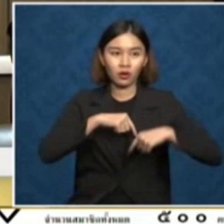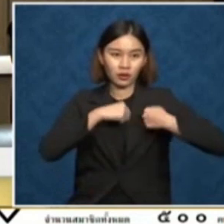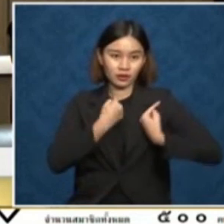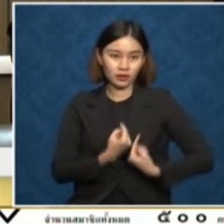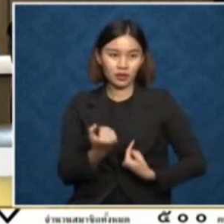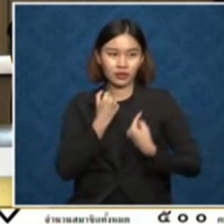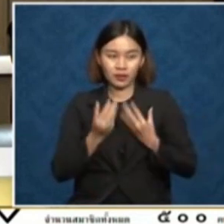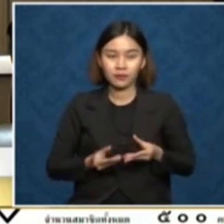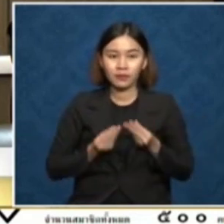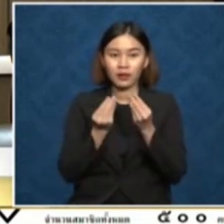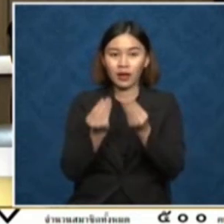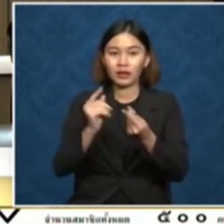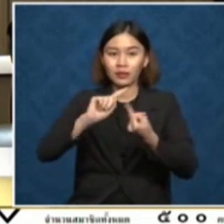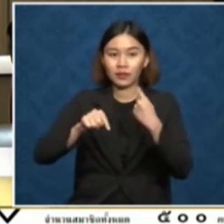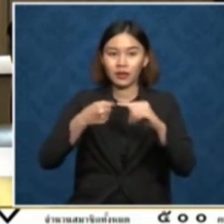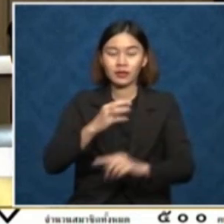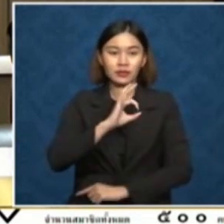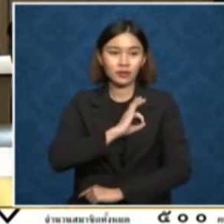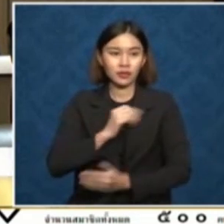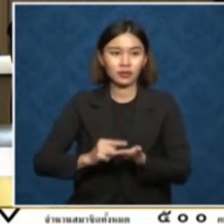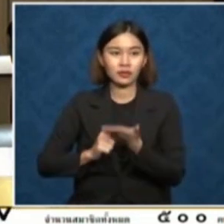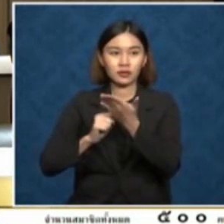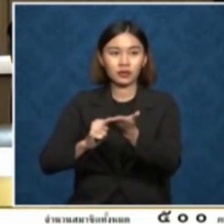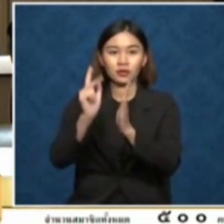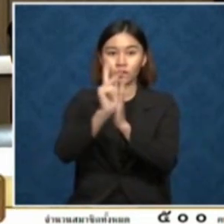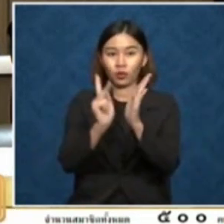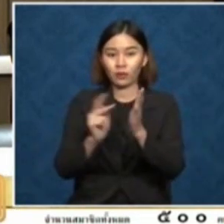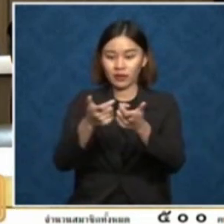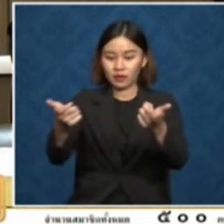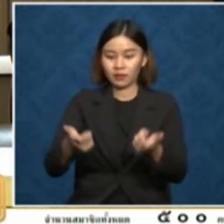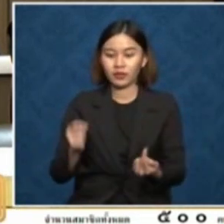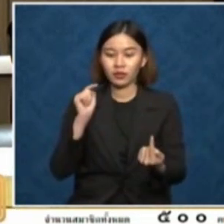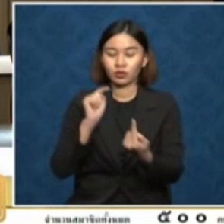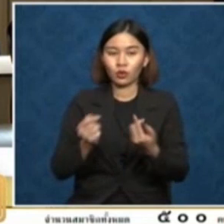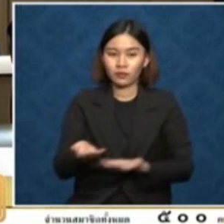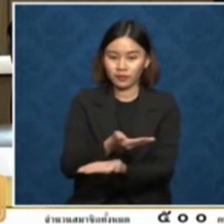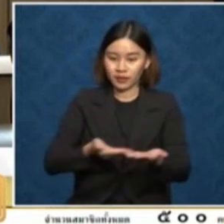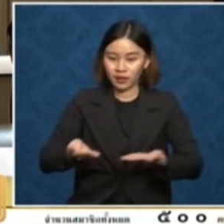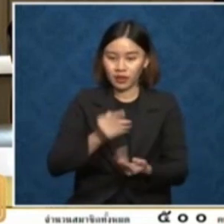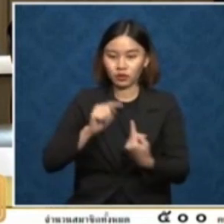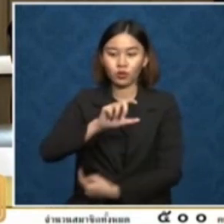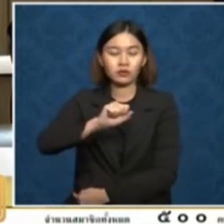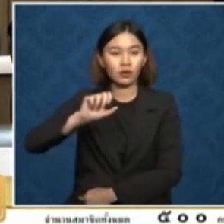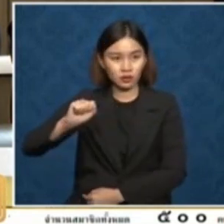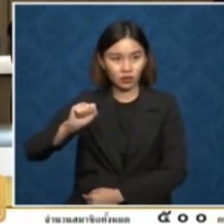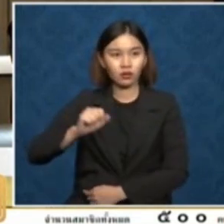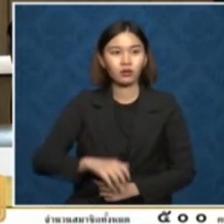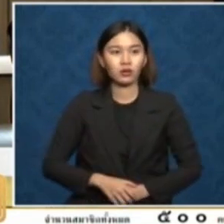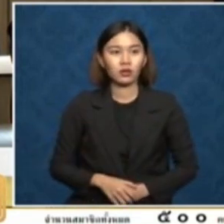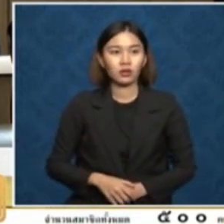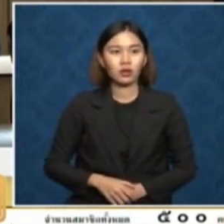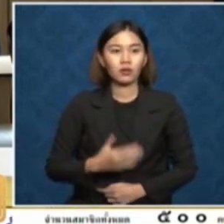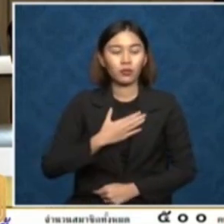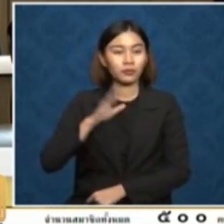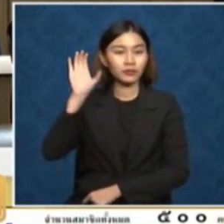ฉินซึ่งผมคิดว่าเป็นประเด็นที่เราจะต้องพิจารณาให้รอบคอบเป็นอย่างยิ่งครับโดยสรุปครับ